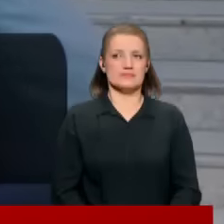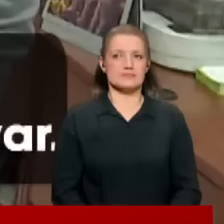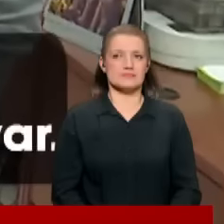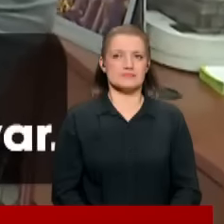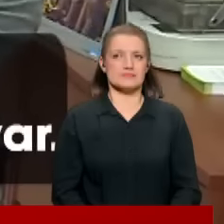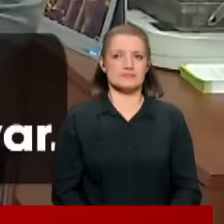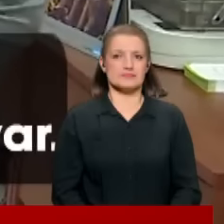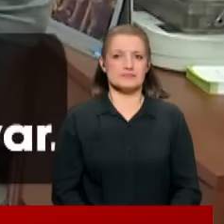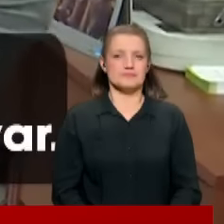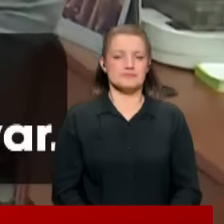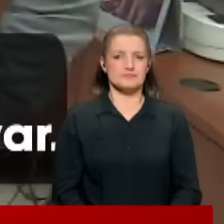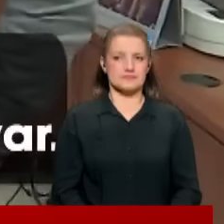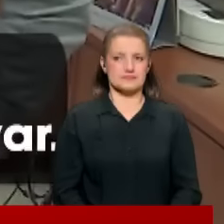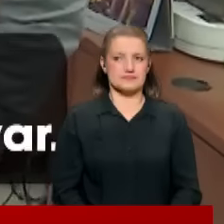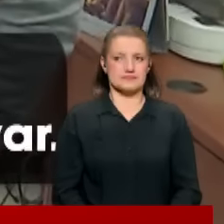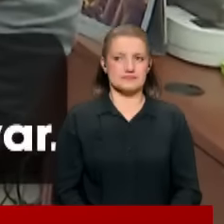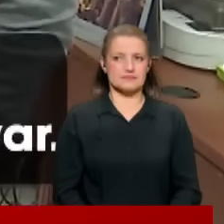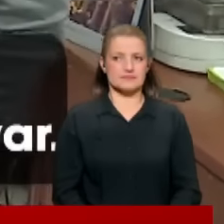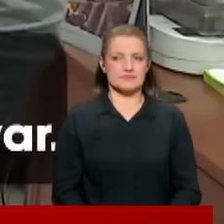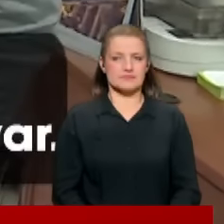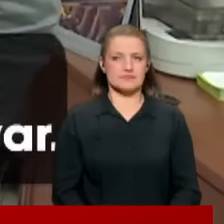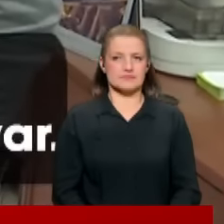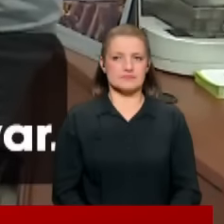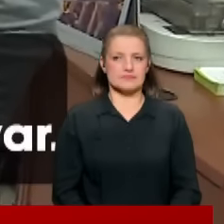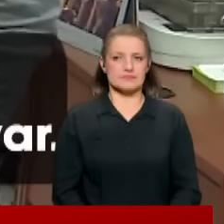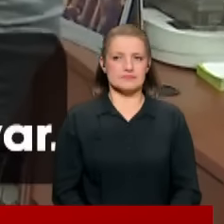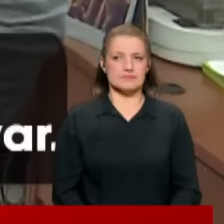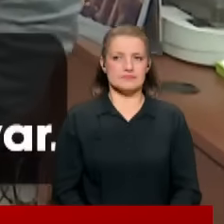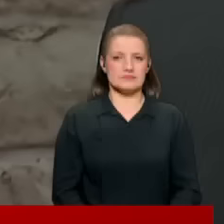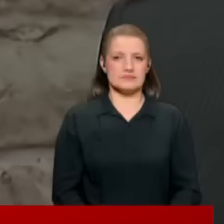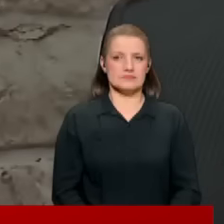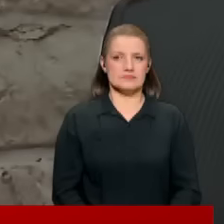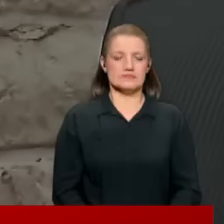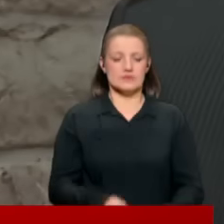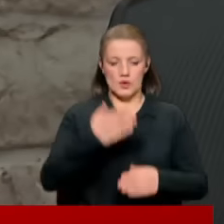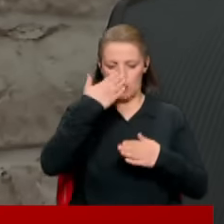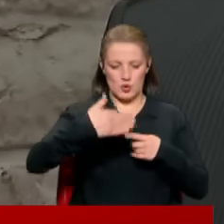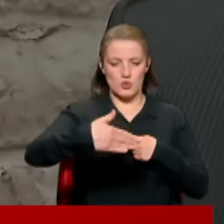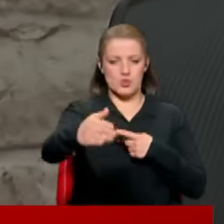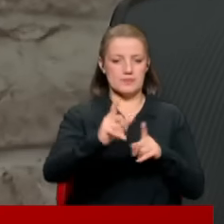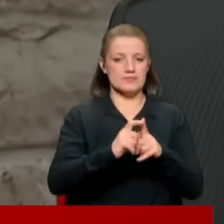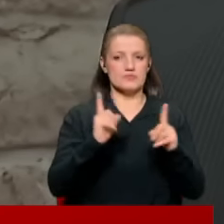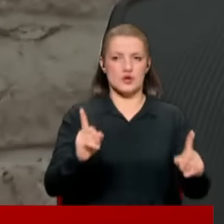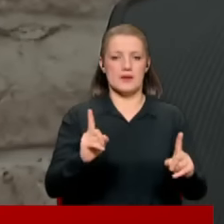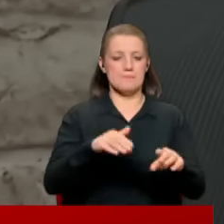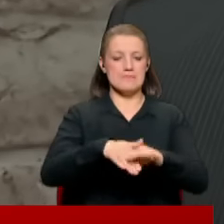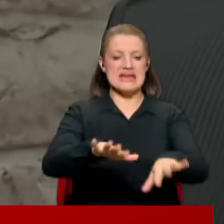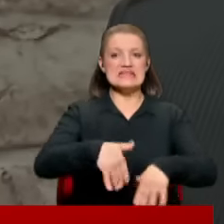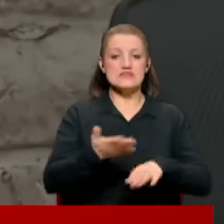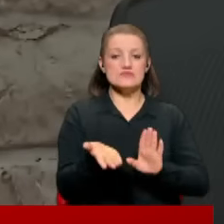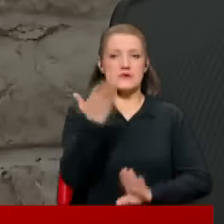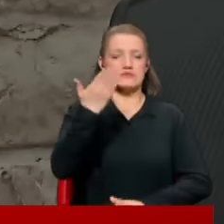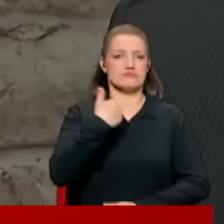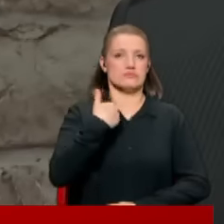kalacağız. İnşallah kalacağız. İnşallah. Bir problem görünmüyor. İlçelere ihtiyacımız var. Önümüzdeki dönem meclis çoğunluğunu almak